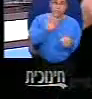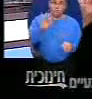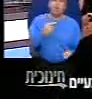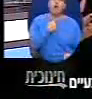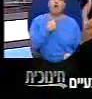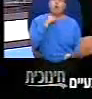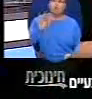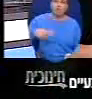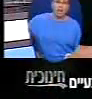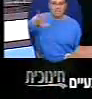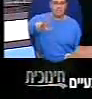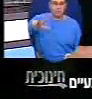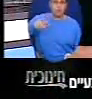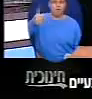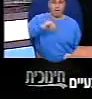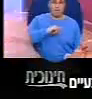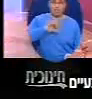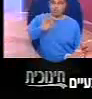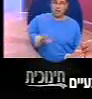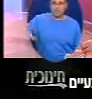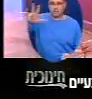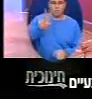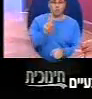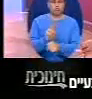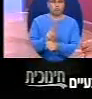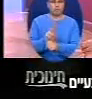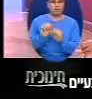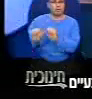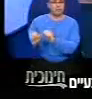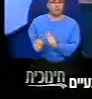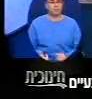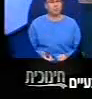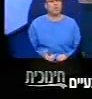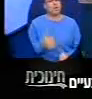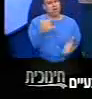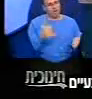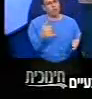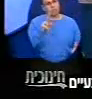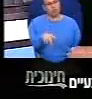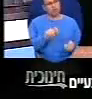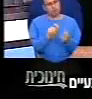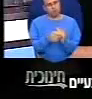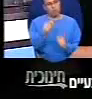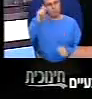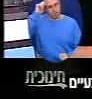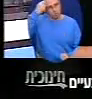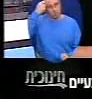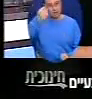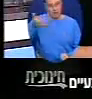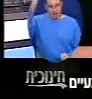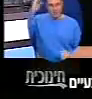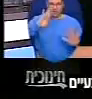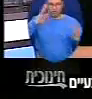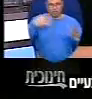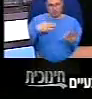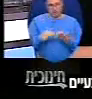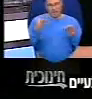הציבורי צריך להישמר. את מרגישה שיש שינוי בתודעה מבחינת הציבור? יש שינוי בתודעה. אם אני חושבת על לפני 9 שנים שהתחלתי עם